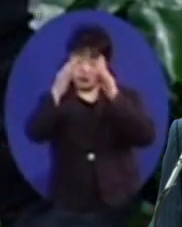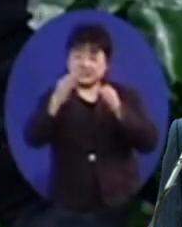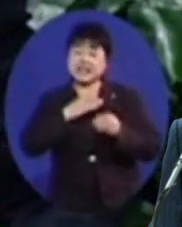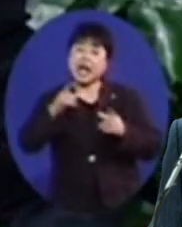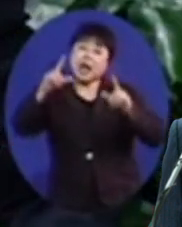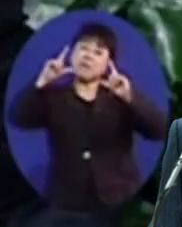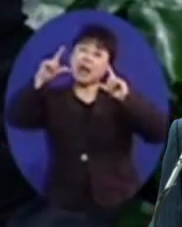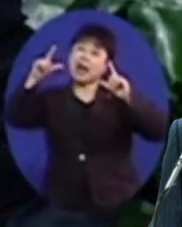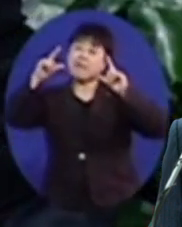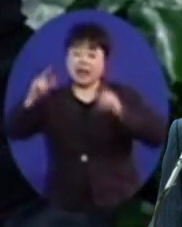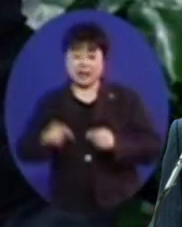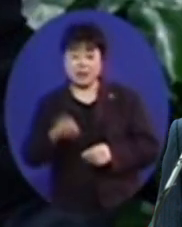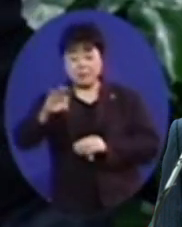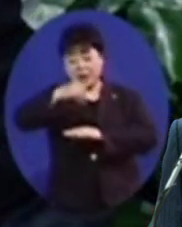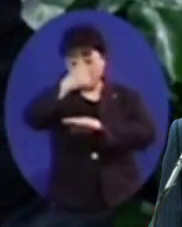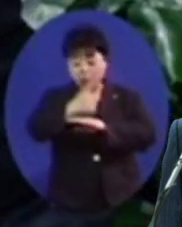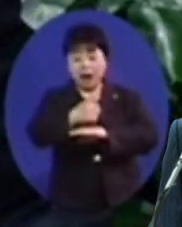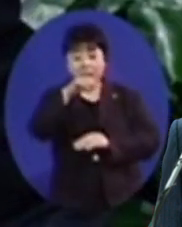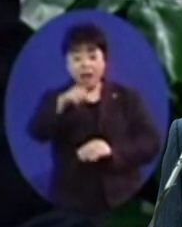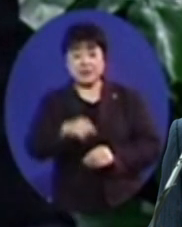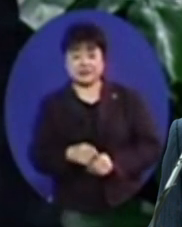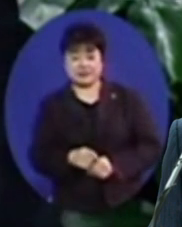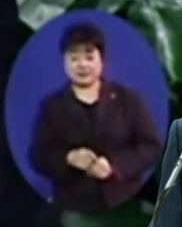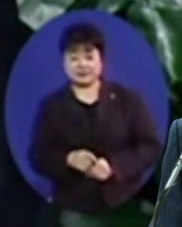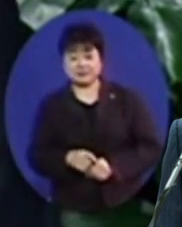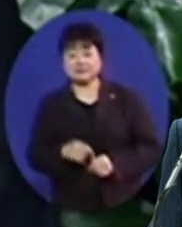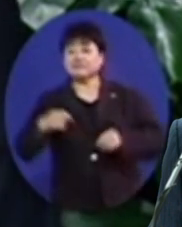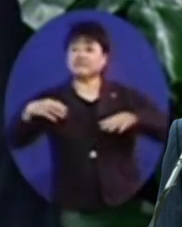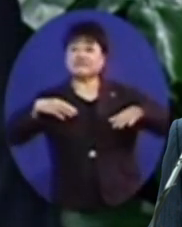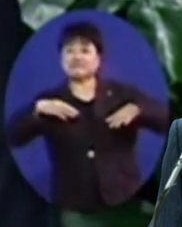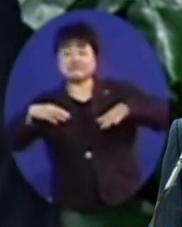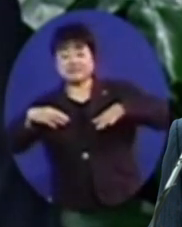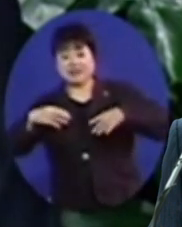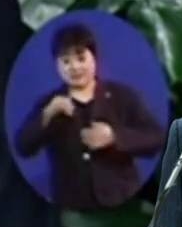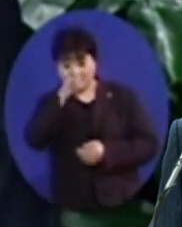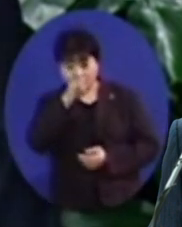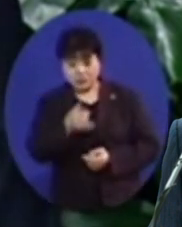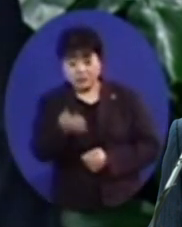바로 앞에서 당당했습니다. 그러자